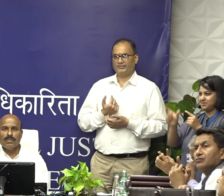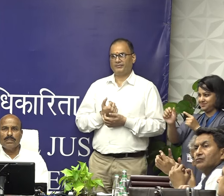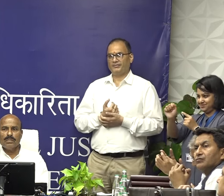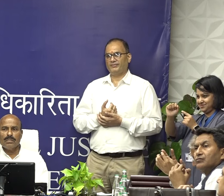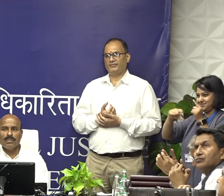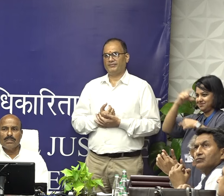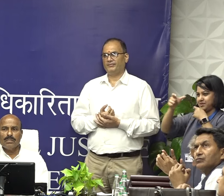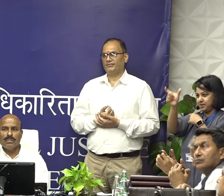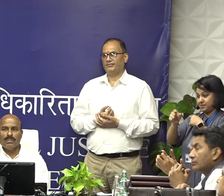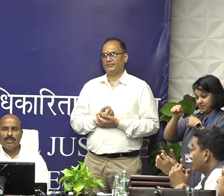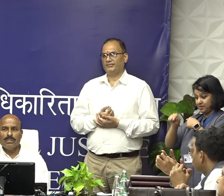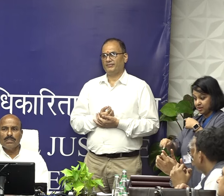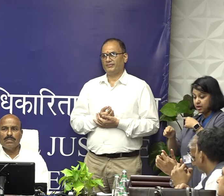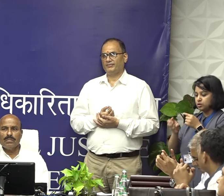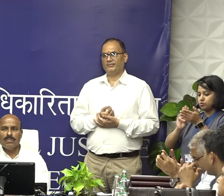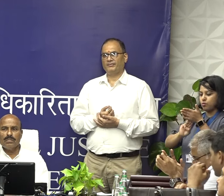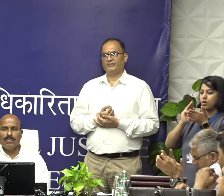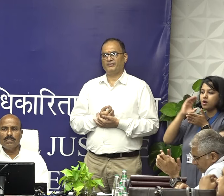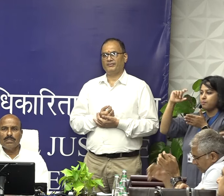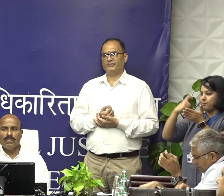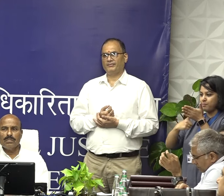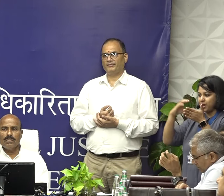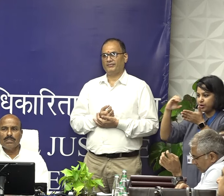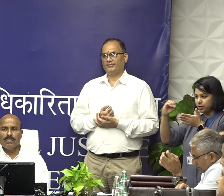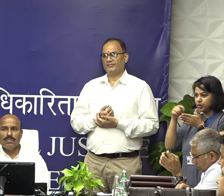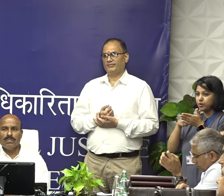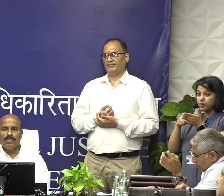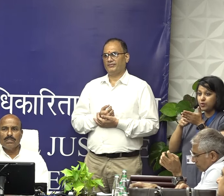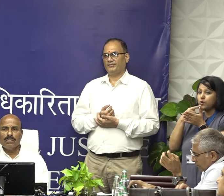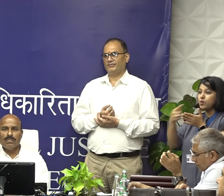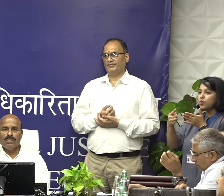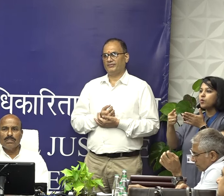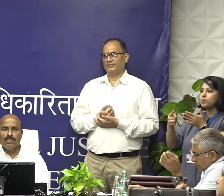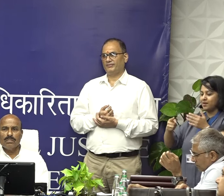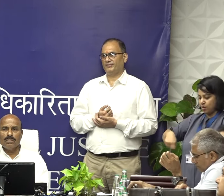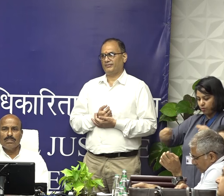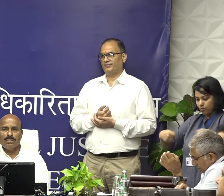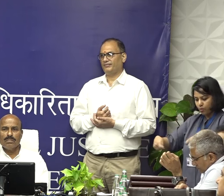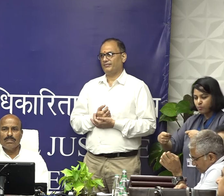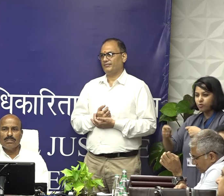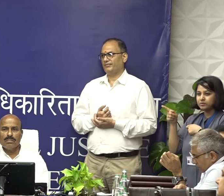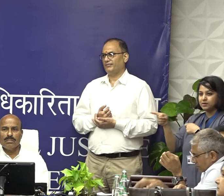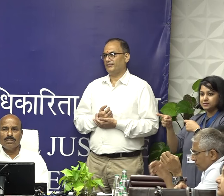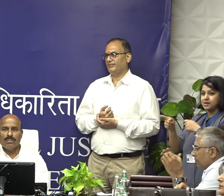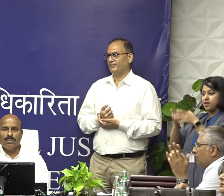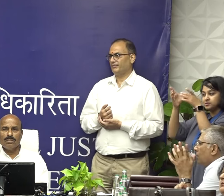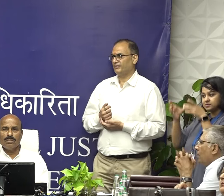माइक्रो इलेक्ट्रिक हैंड पर अपना सहयोग राष्ट्रीय लोकोमोटर दिव्यांगजन संस्थान को प्रदान करेंगे।